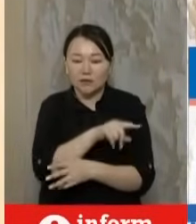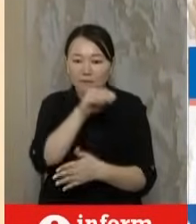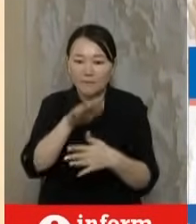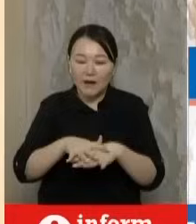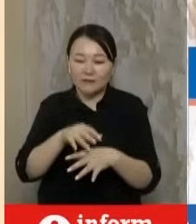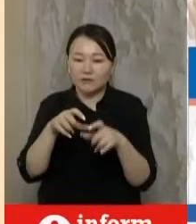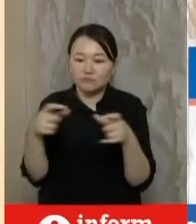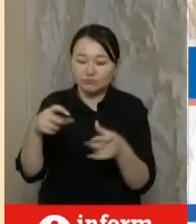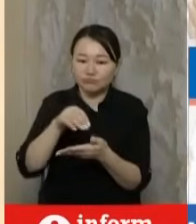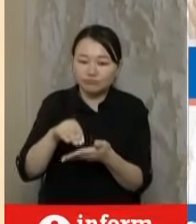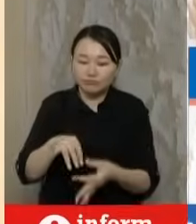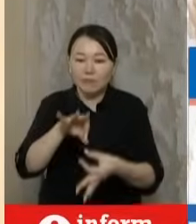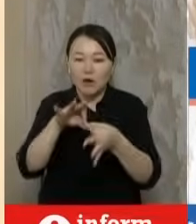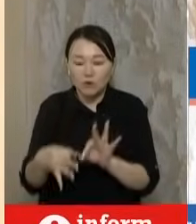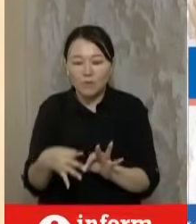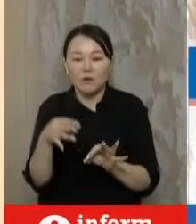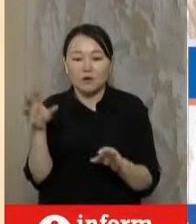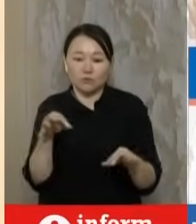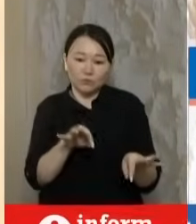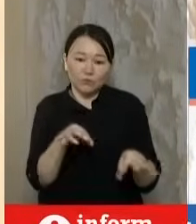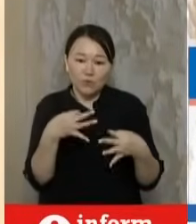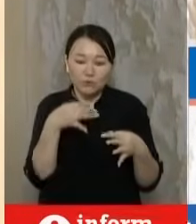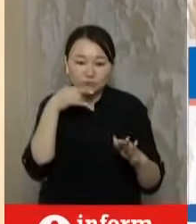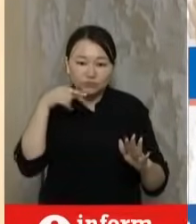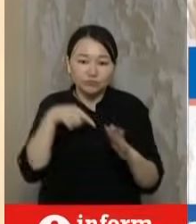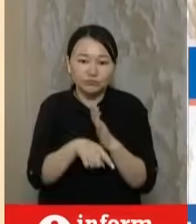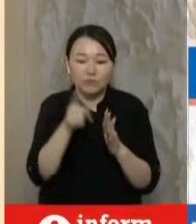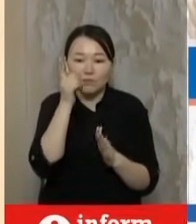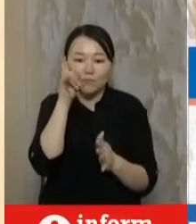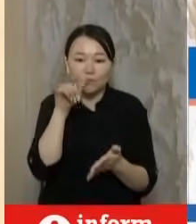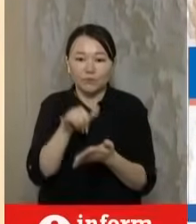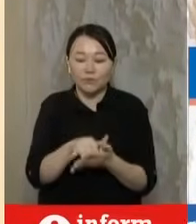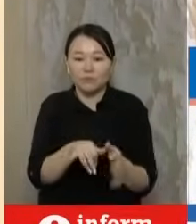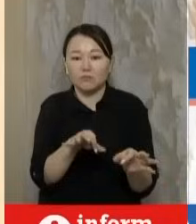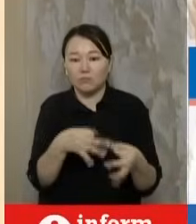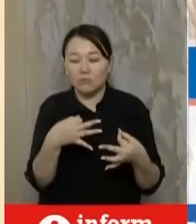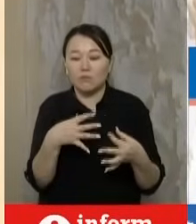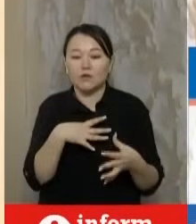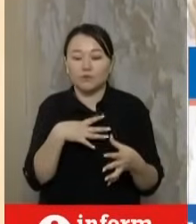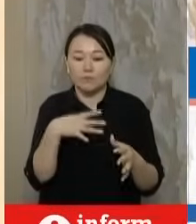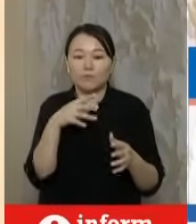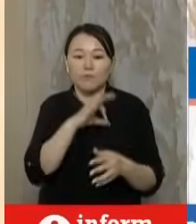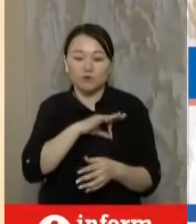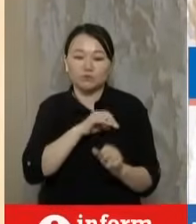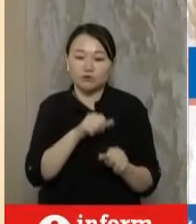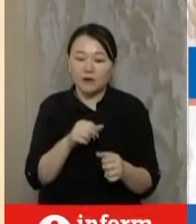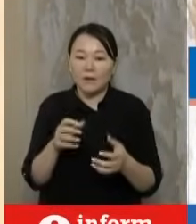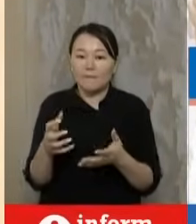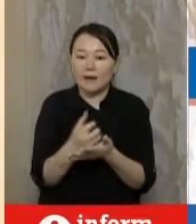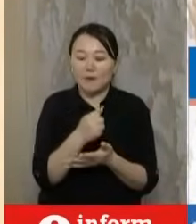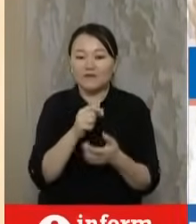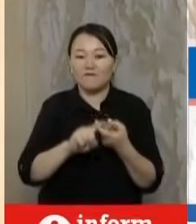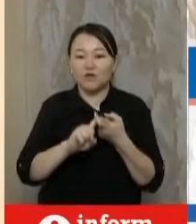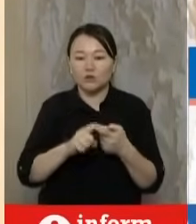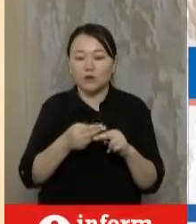карты. Мошенники при этом получают доступ к карте или вашему мобильному банкингу. Кроме того, пользователь может поймать вирус, который